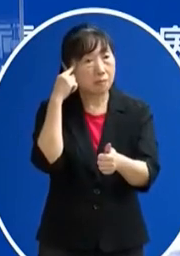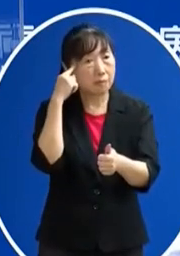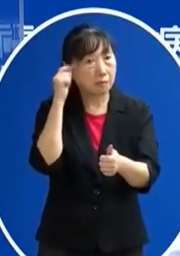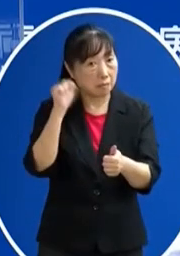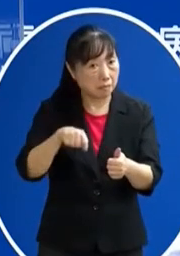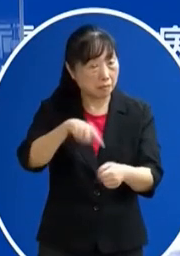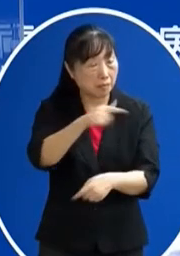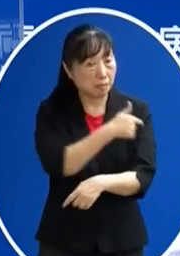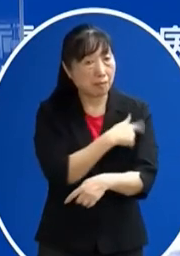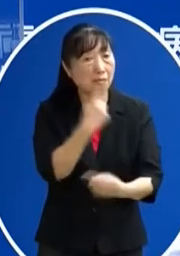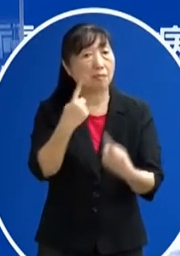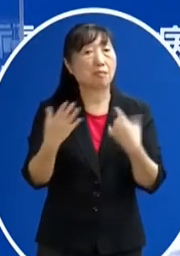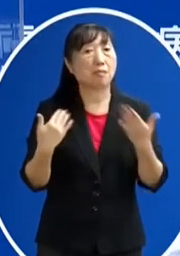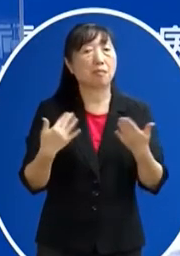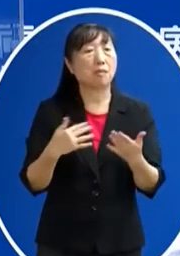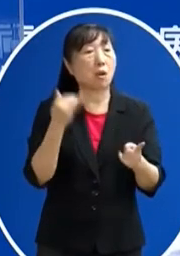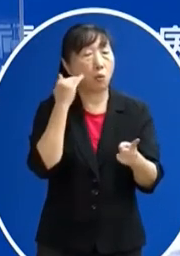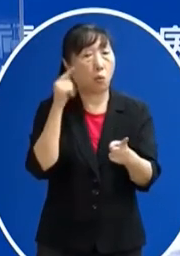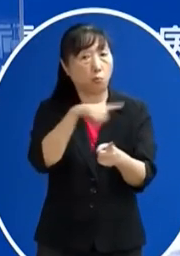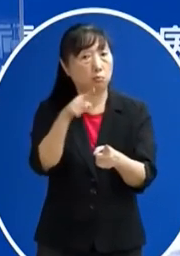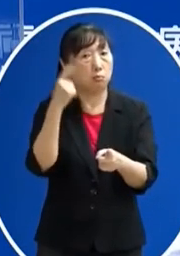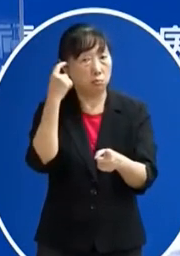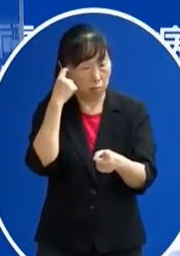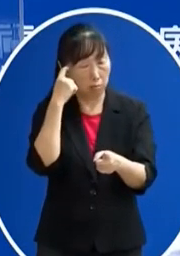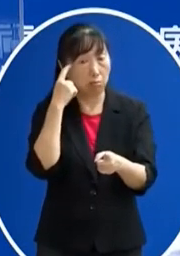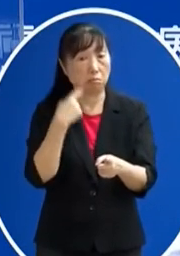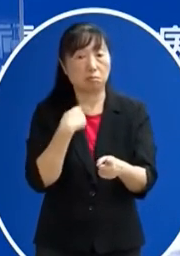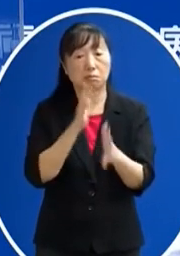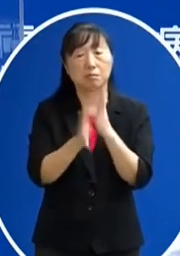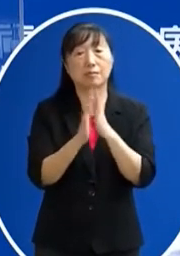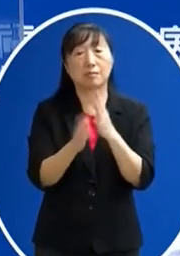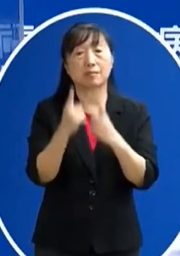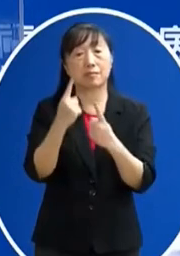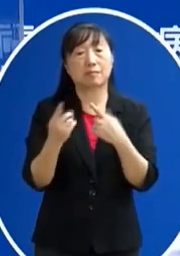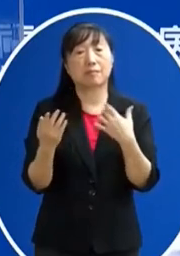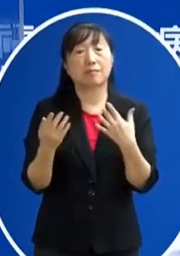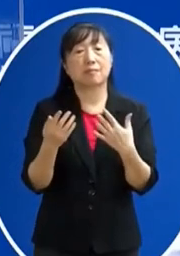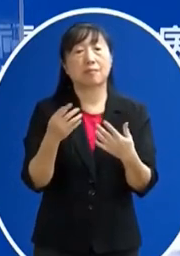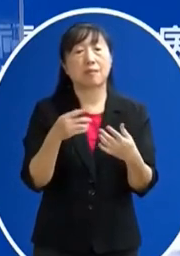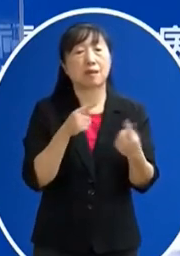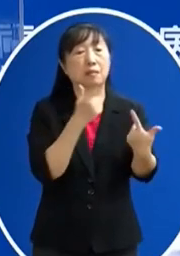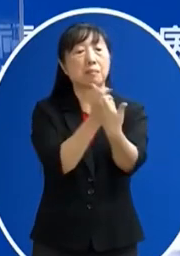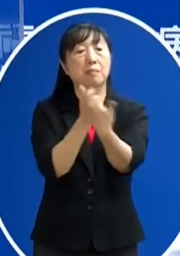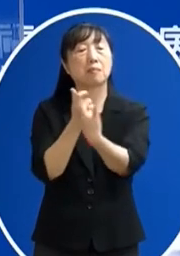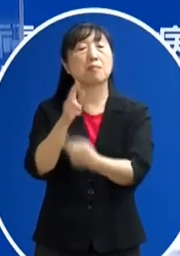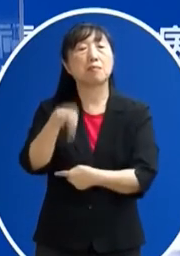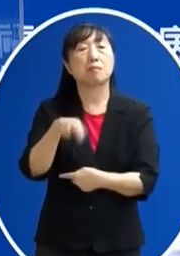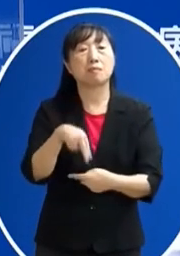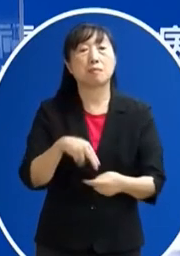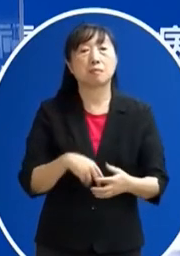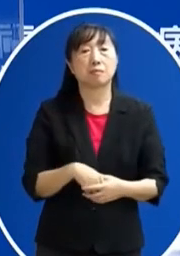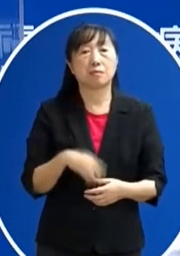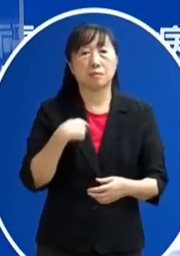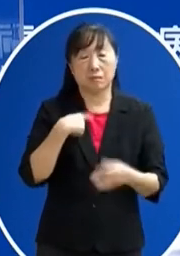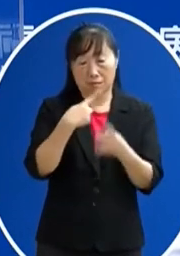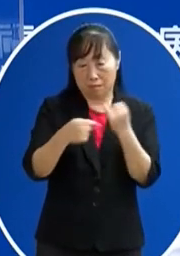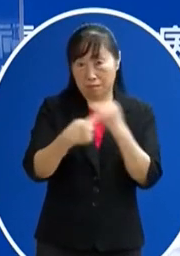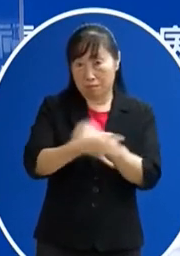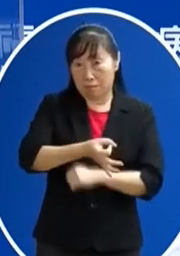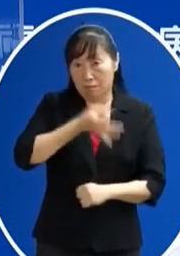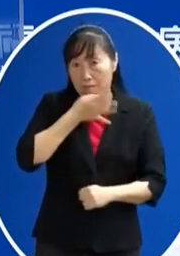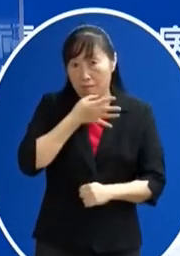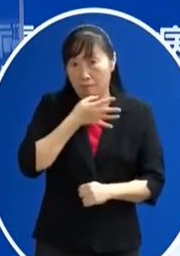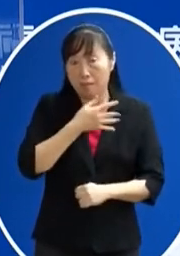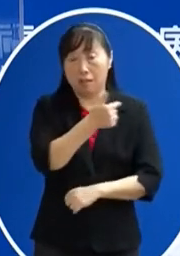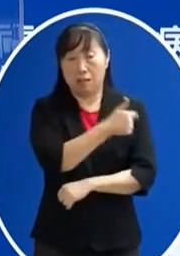较清楚，愿意来打的人，那对我们安排的时候就会比较精确。那换句话说，我们的量还够，那